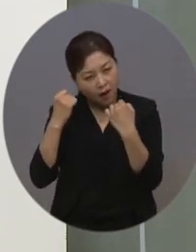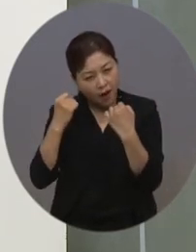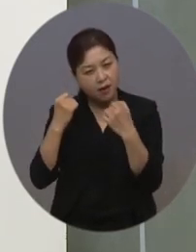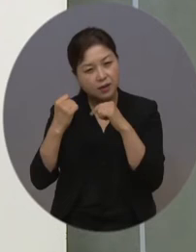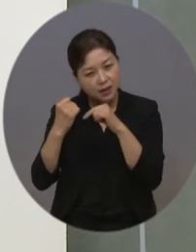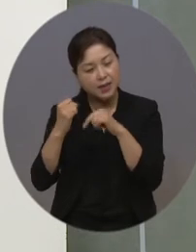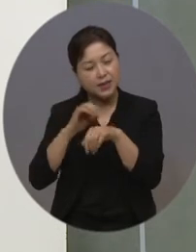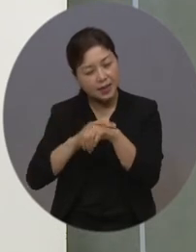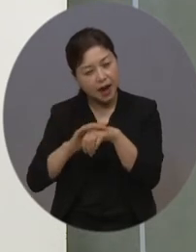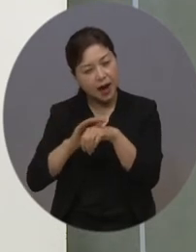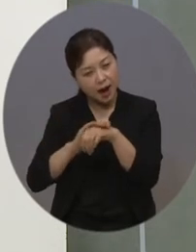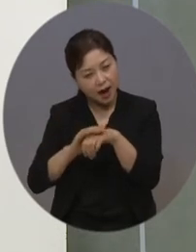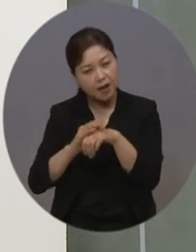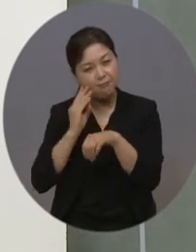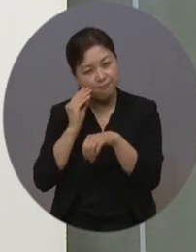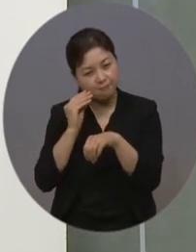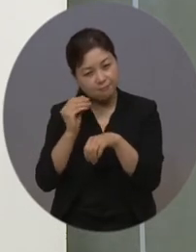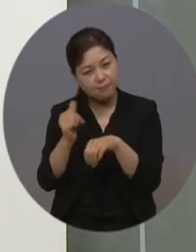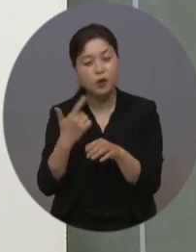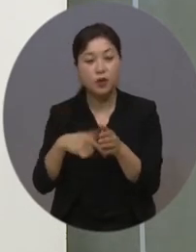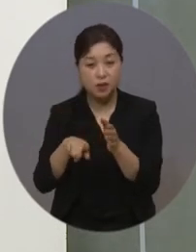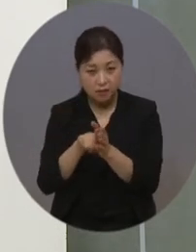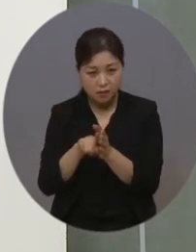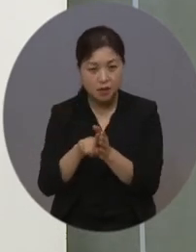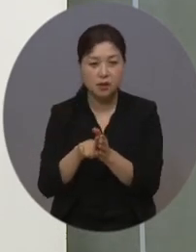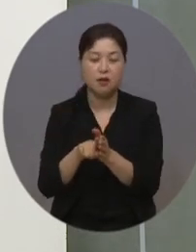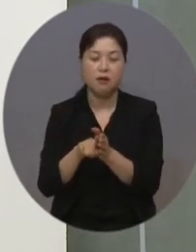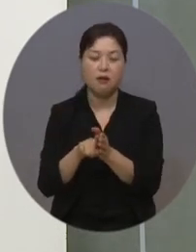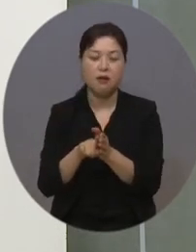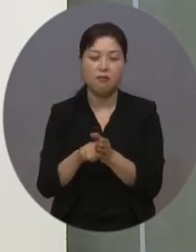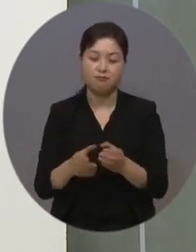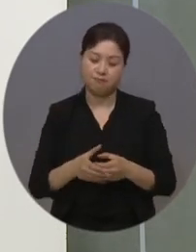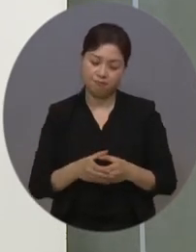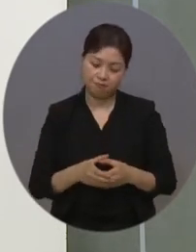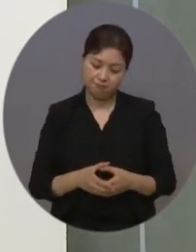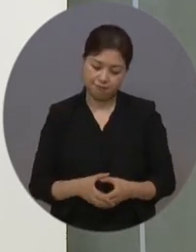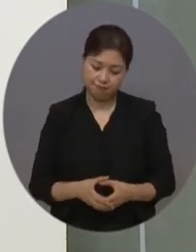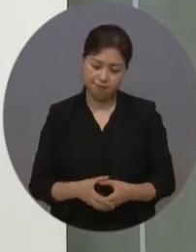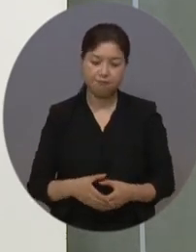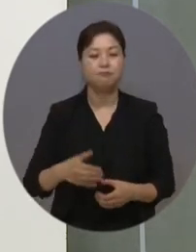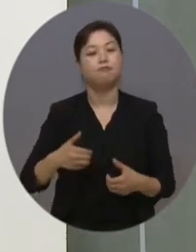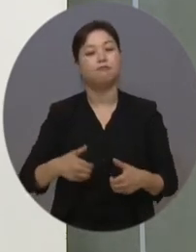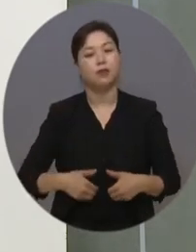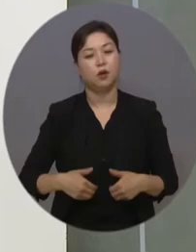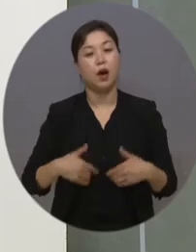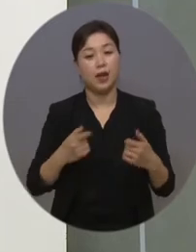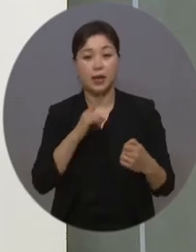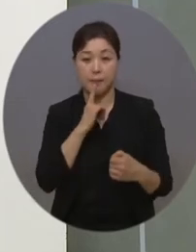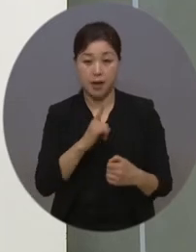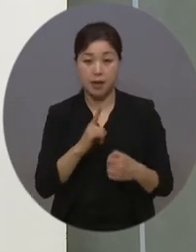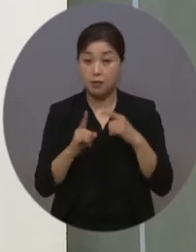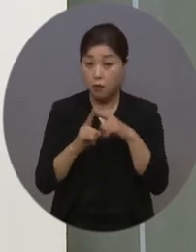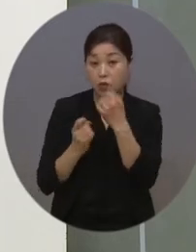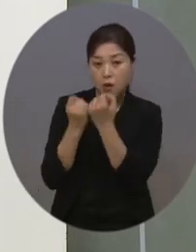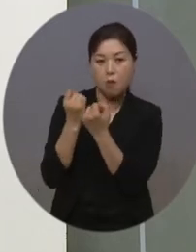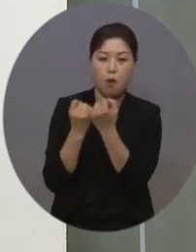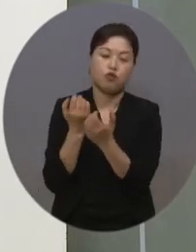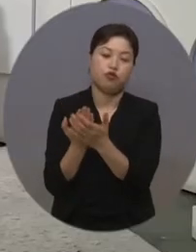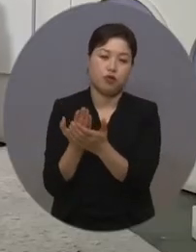지키기 위해서는 명상을 해야 한다. 예. 그런 얘기를 하셨는데 예. 그걸 좀 말씀해 주시죠.